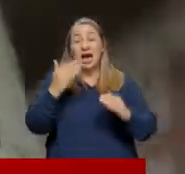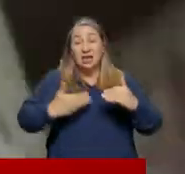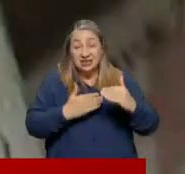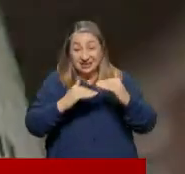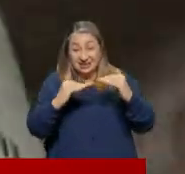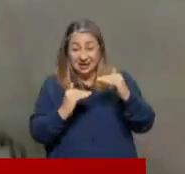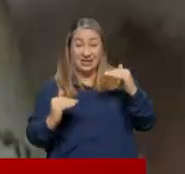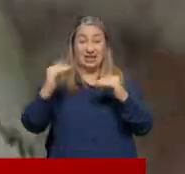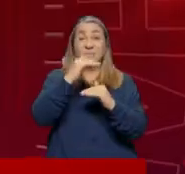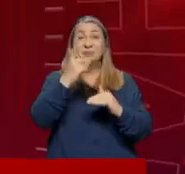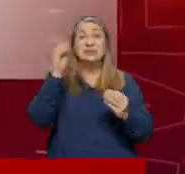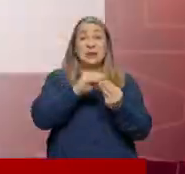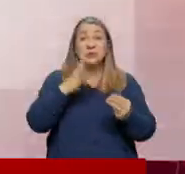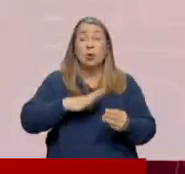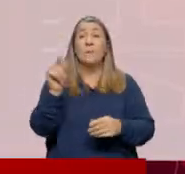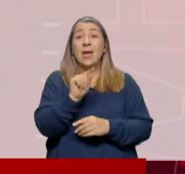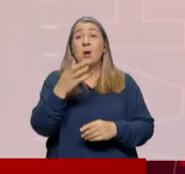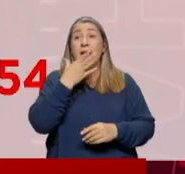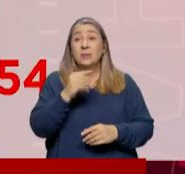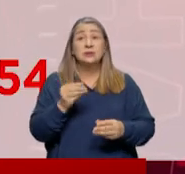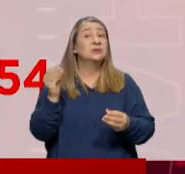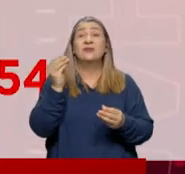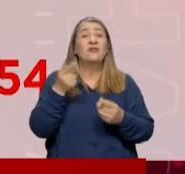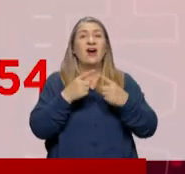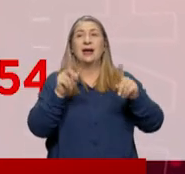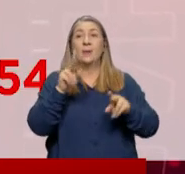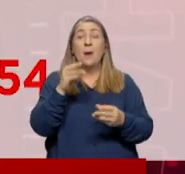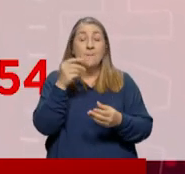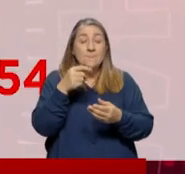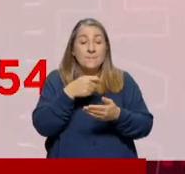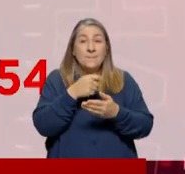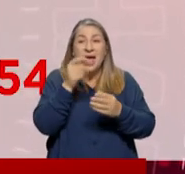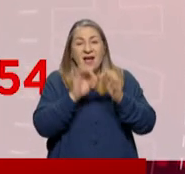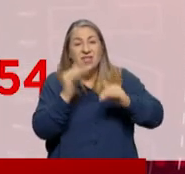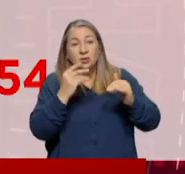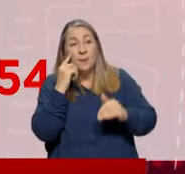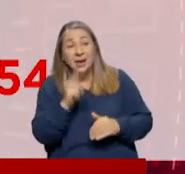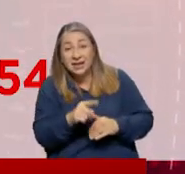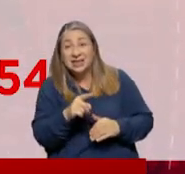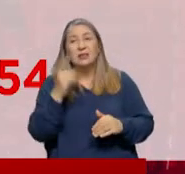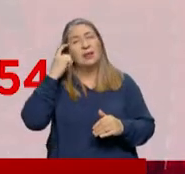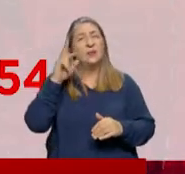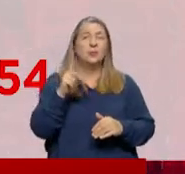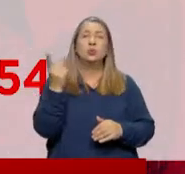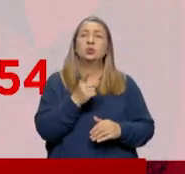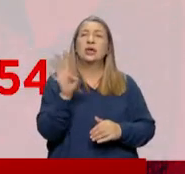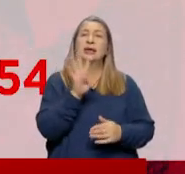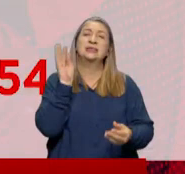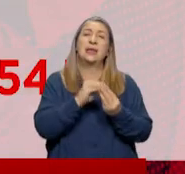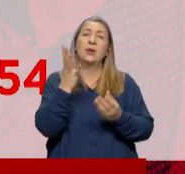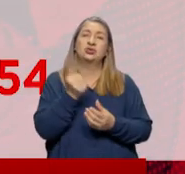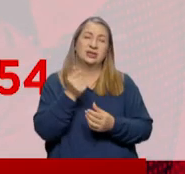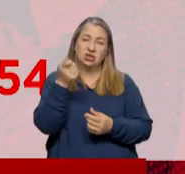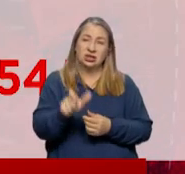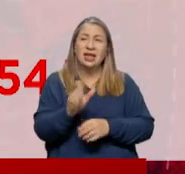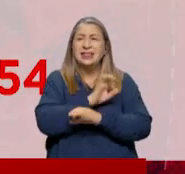Açlık sınırını geçen bir zam istiyor ama memur emeklisine verilen fark gibi manşet enflasyona bakılırsa tahminlere göre yüzde 40 zaman alacak